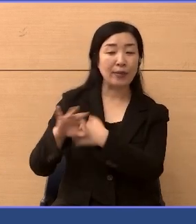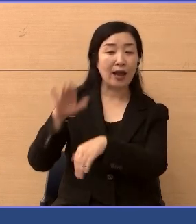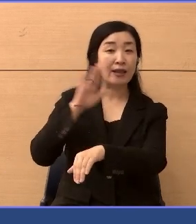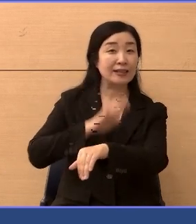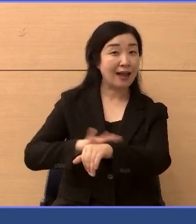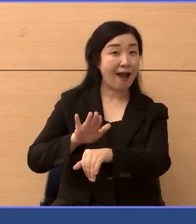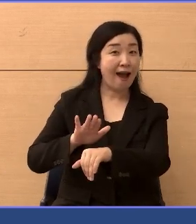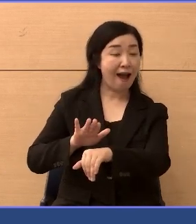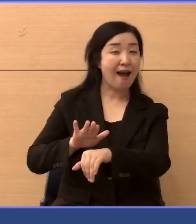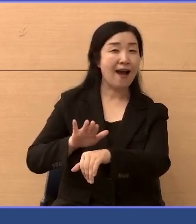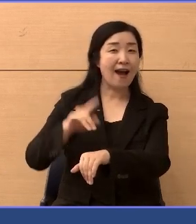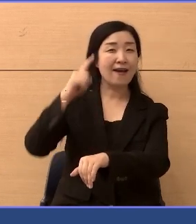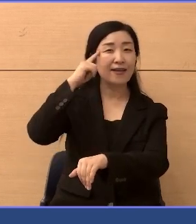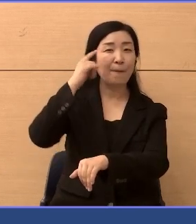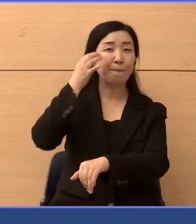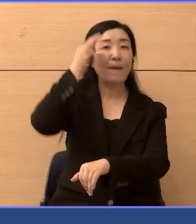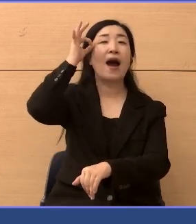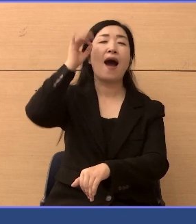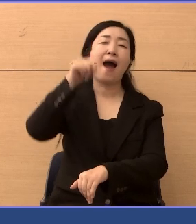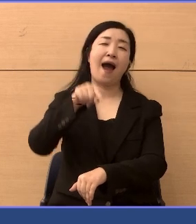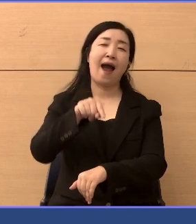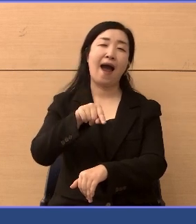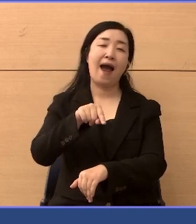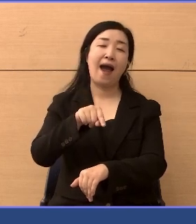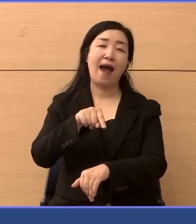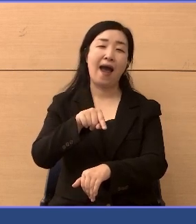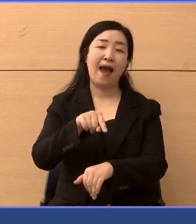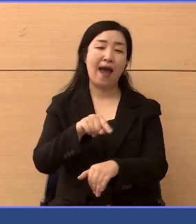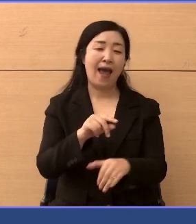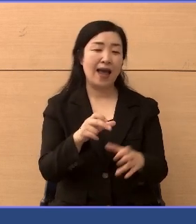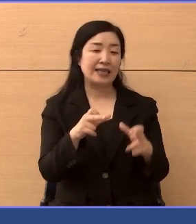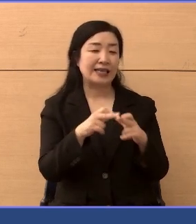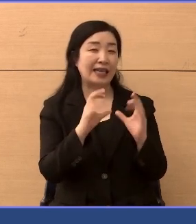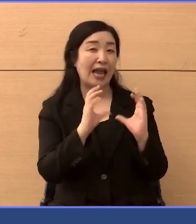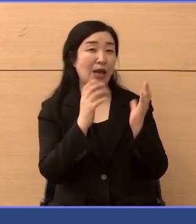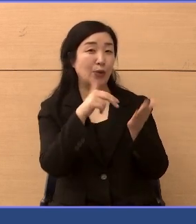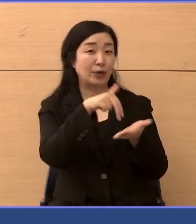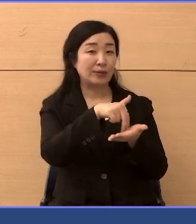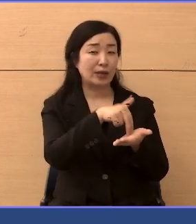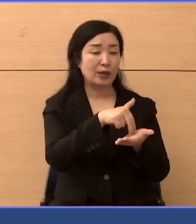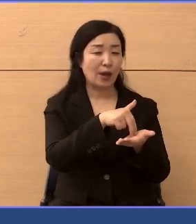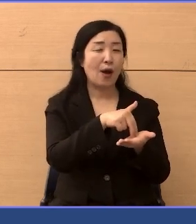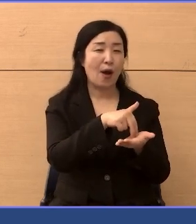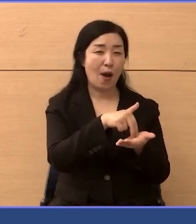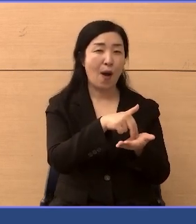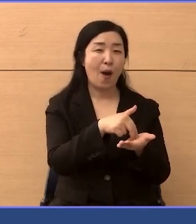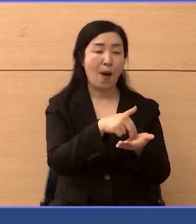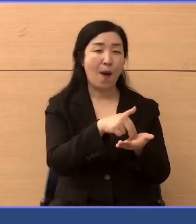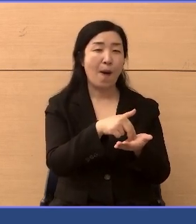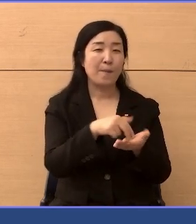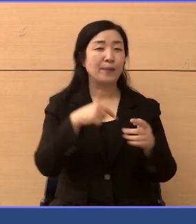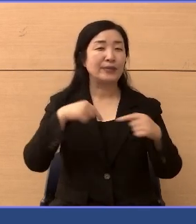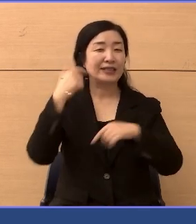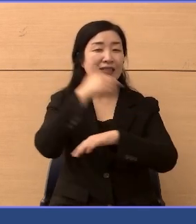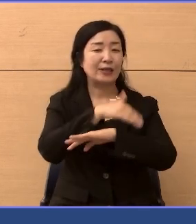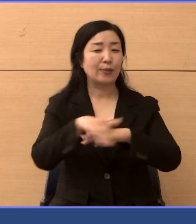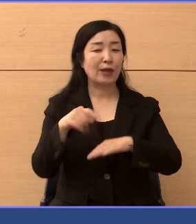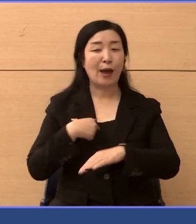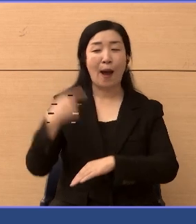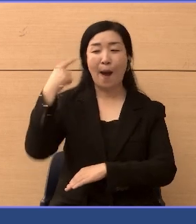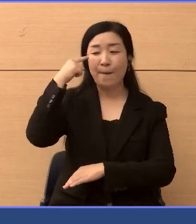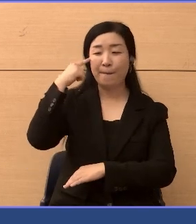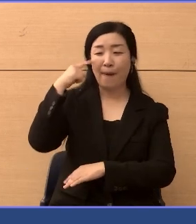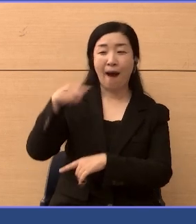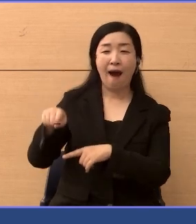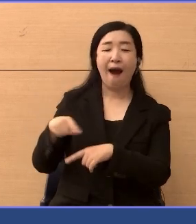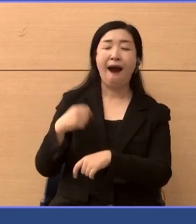이걸 좀 더 self-esteem. 잘하네 라고 깨닫게 되는 것은 In 환자에게 teenage years, 있어서 일종의 보험 families 정책처럼 can help 든든한 children 느낌이 to